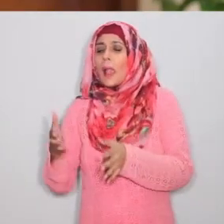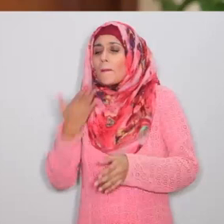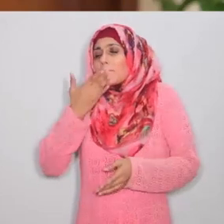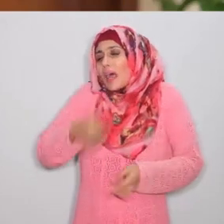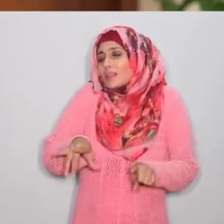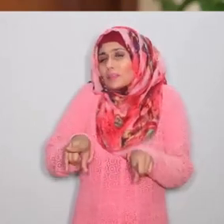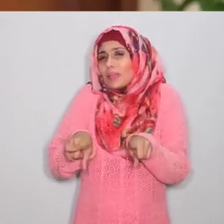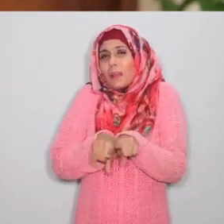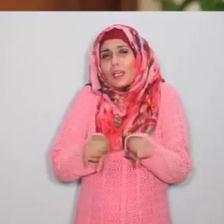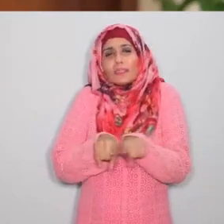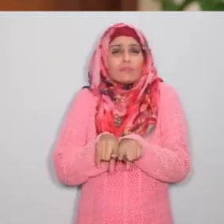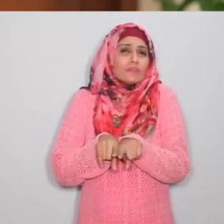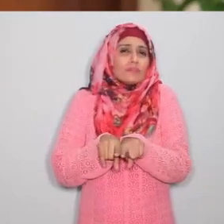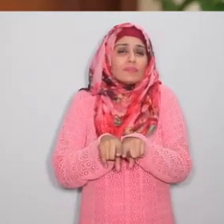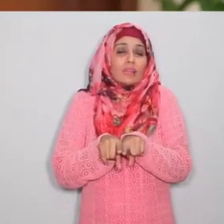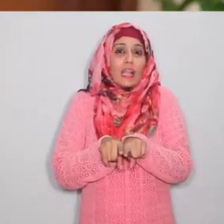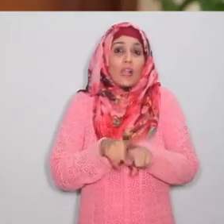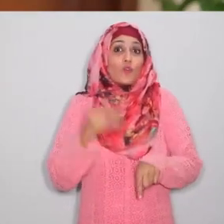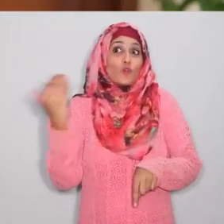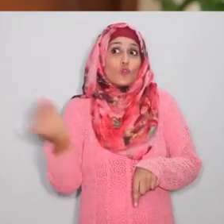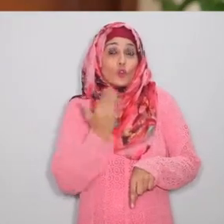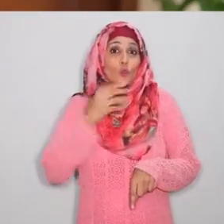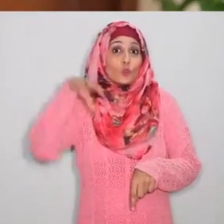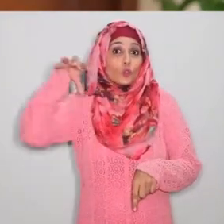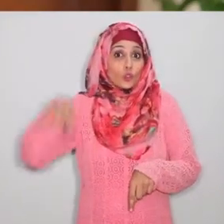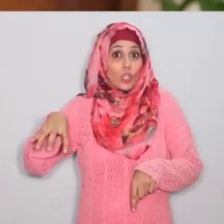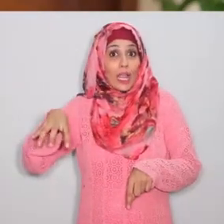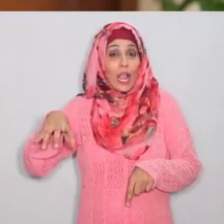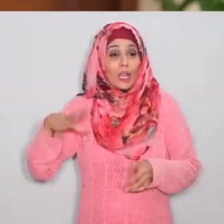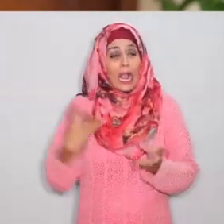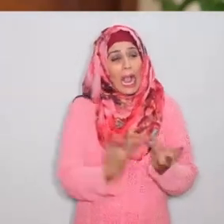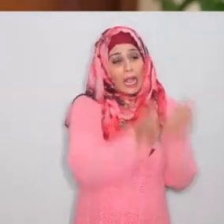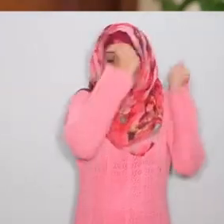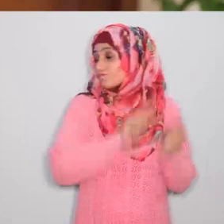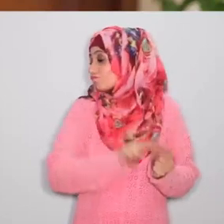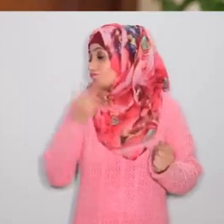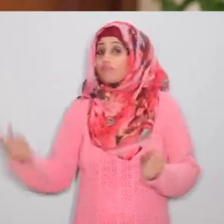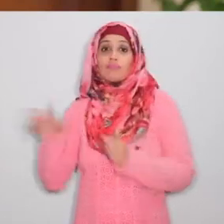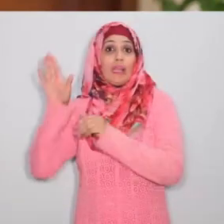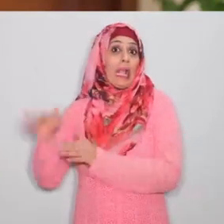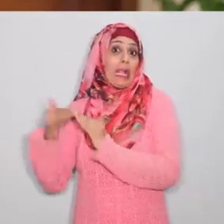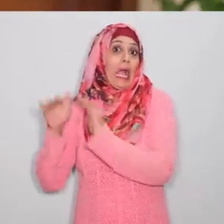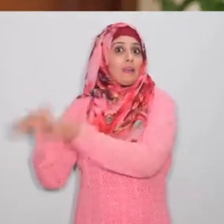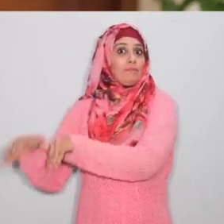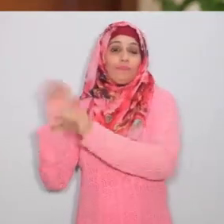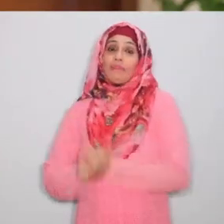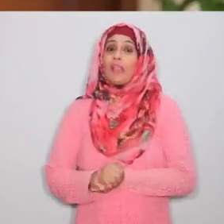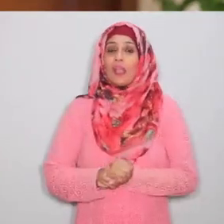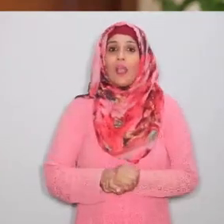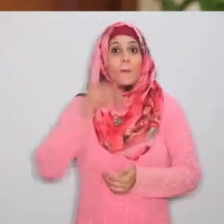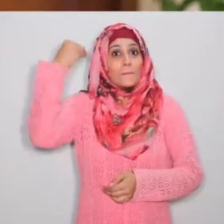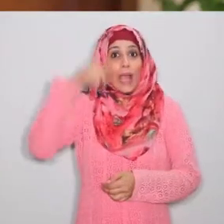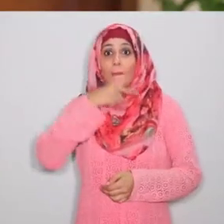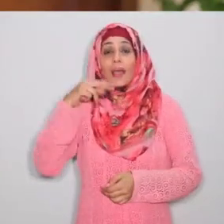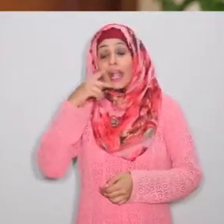है, एक नई जगह जाकर रहने लगे। तो जनाब मोनी और नोनी की कहानी है कुछ